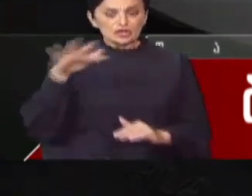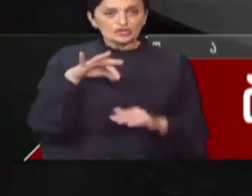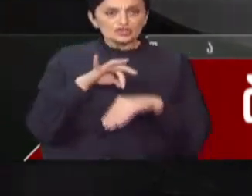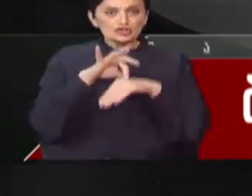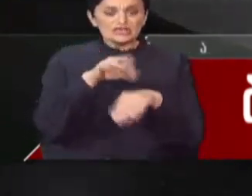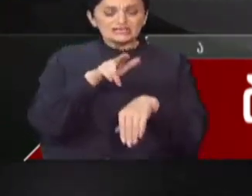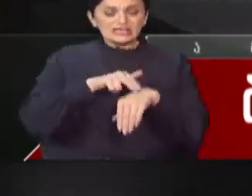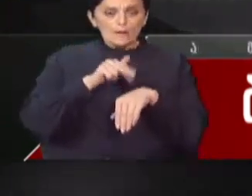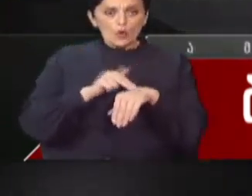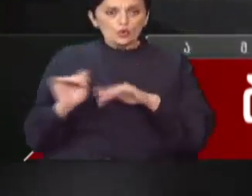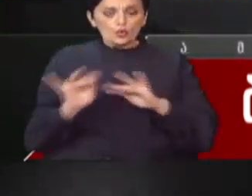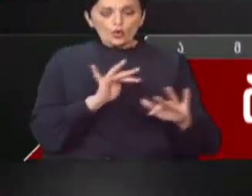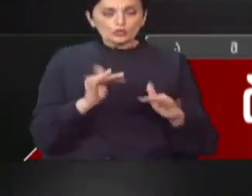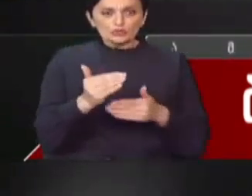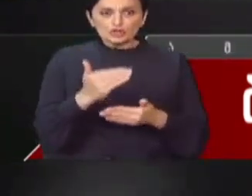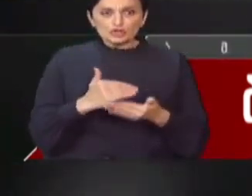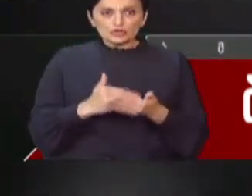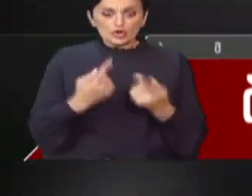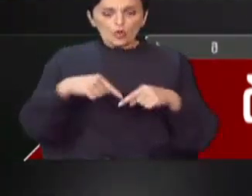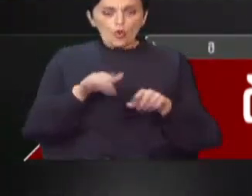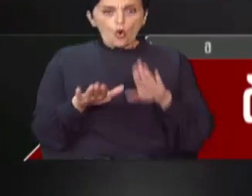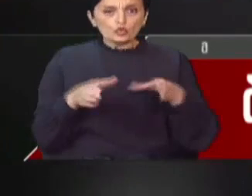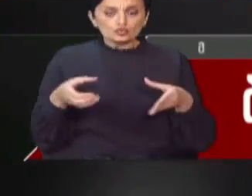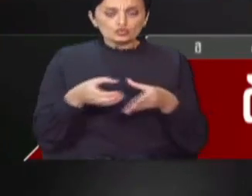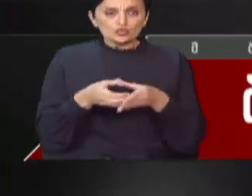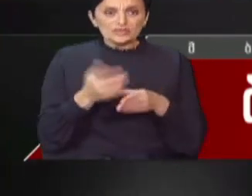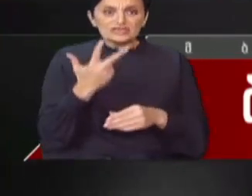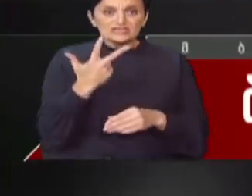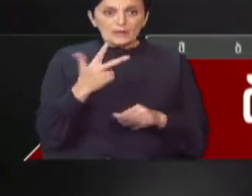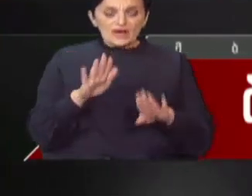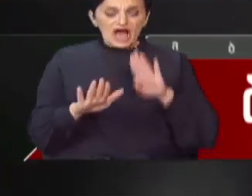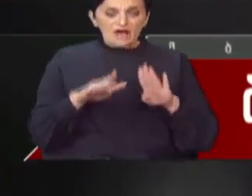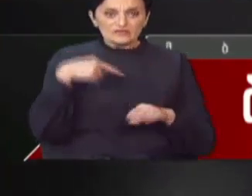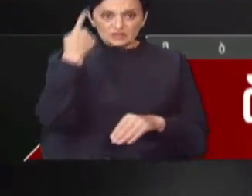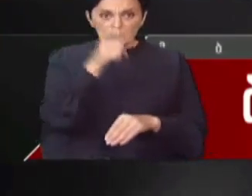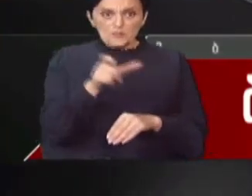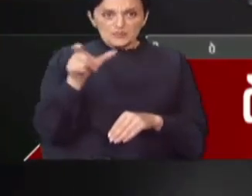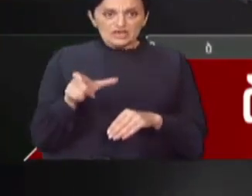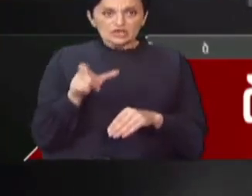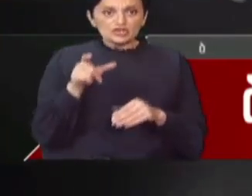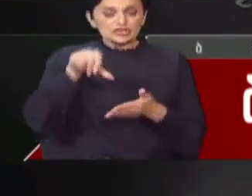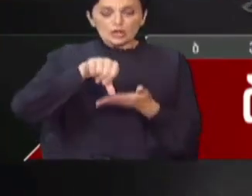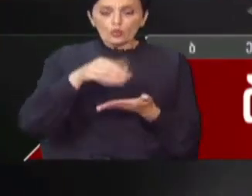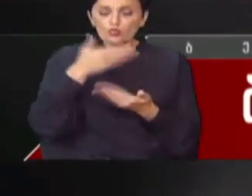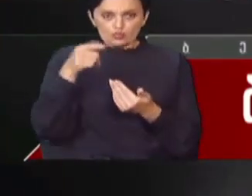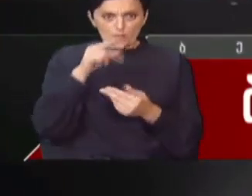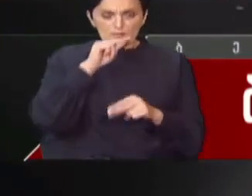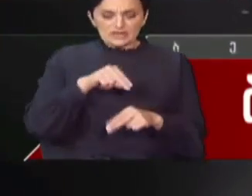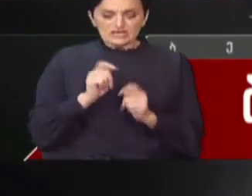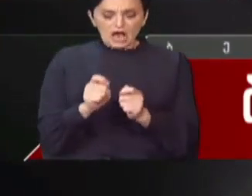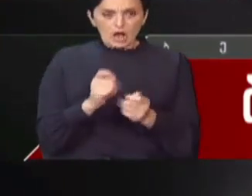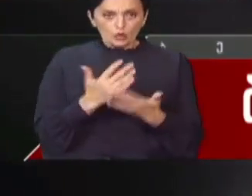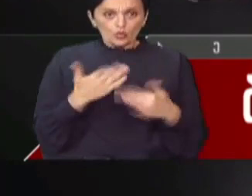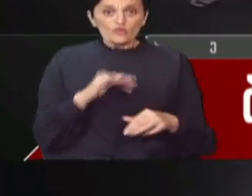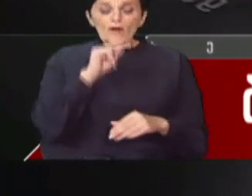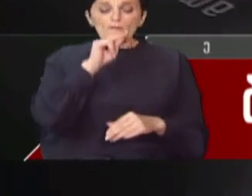ჩატარებული საპოლიციო ღონისძიების შედეგად ორგანიზებული ჯგუფის სამ ხელმძღვანელ პირს დაუსრებლად წარედგინა ბრალი.